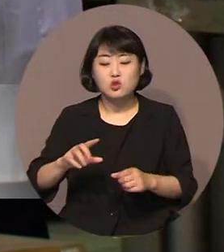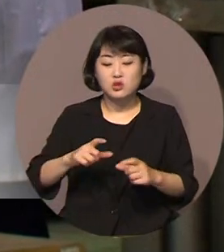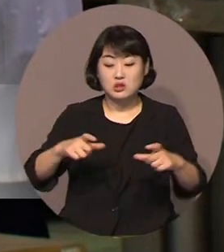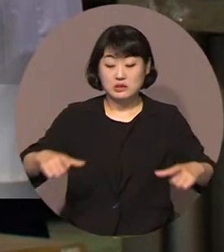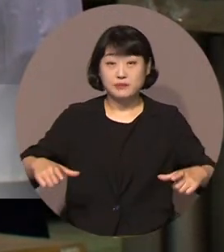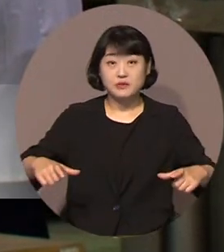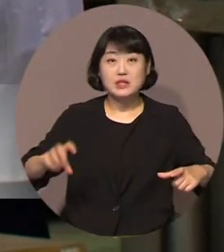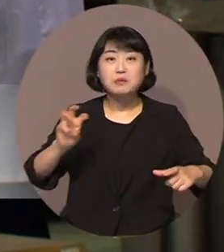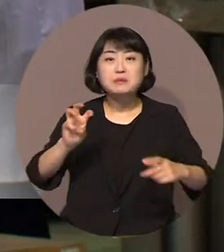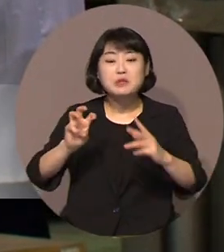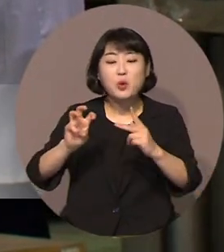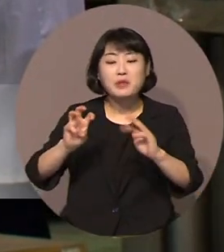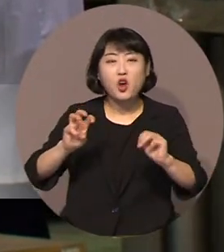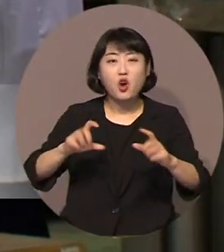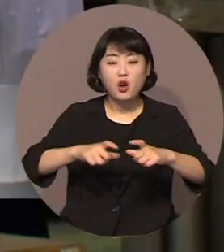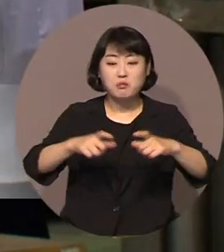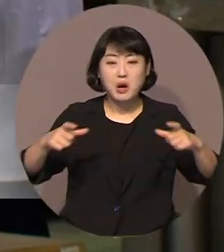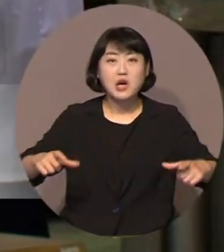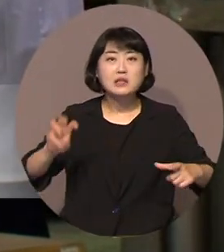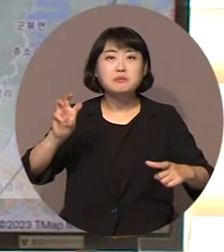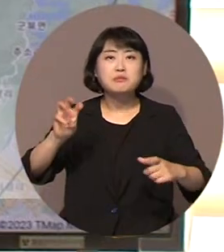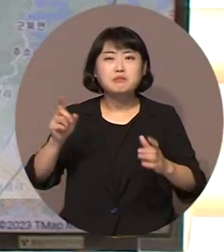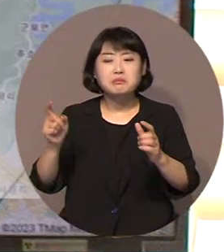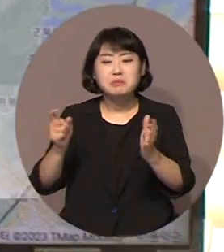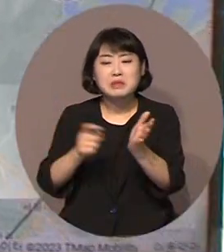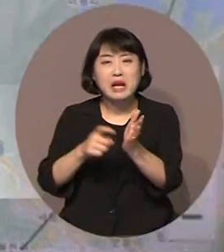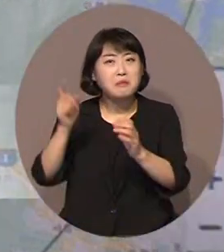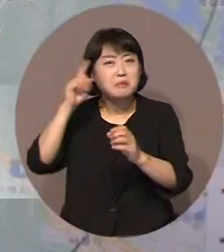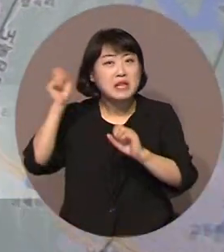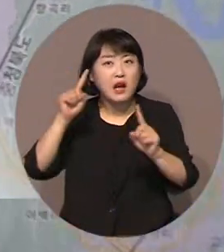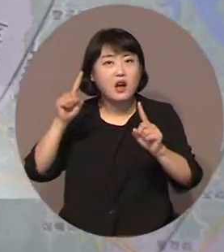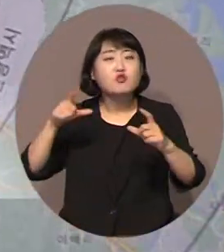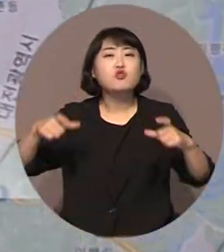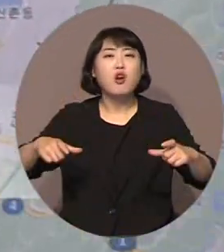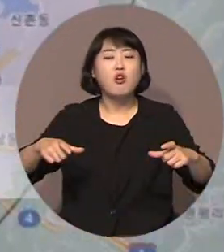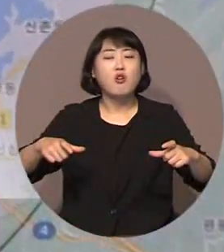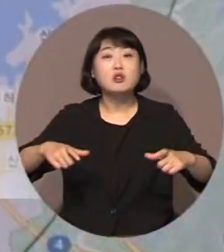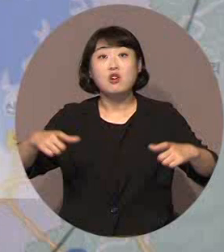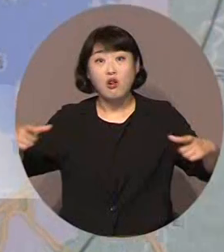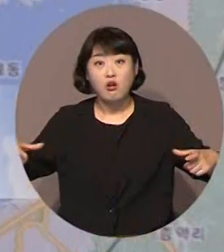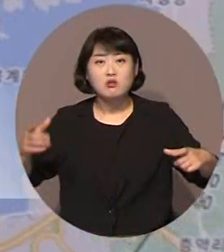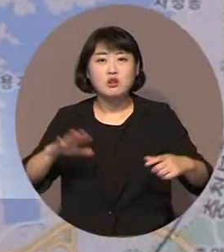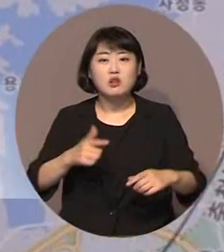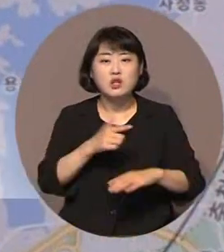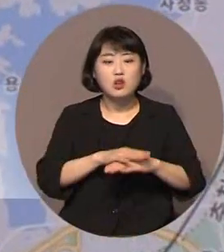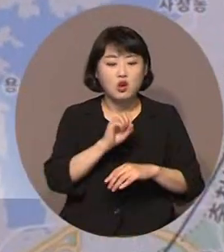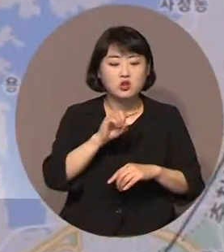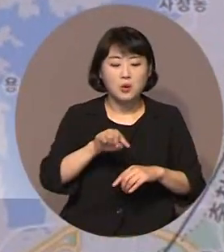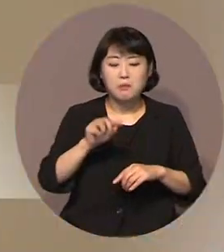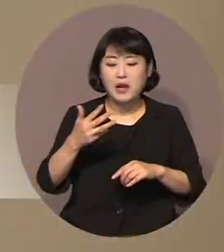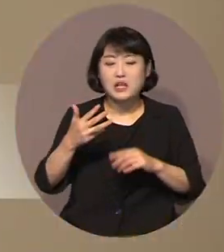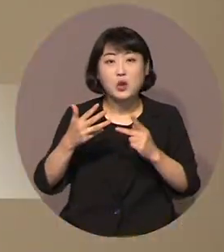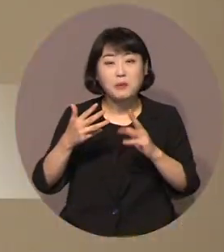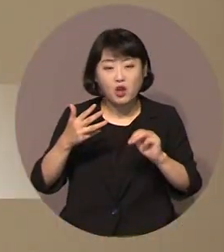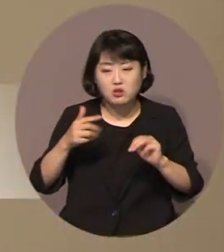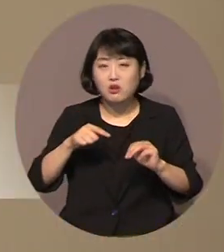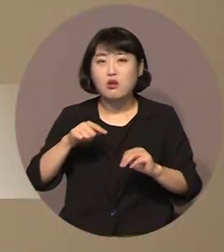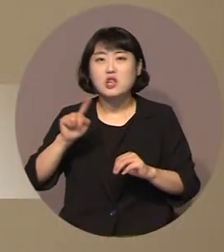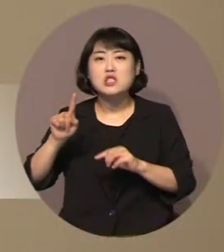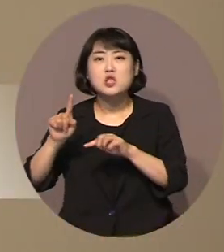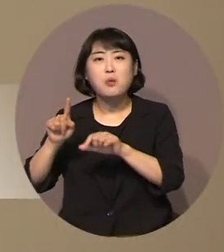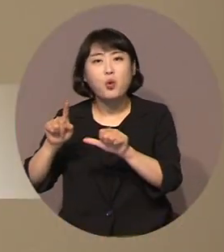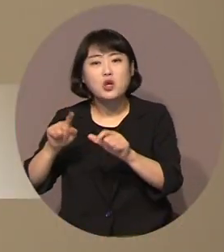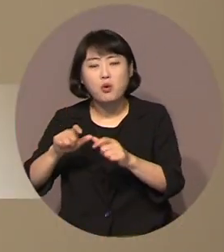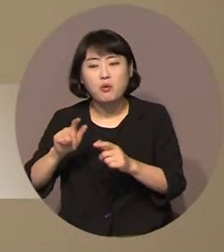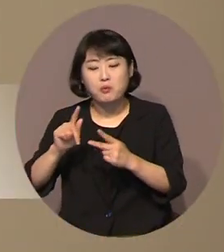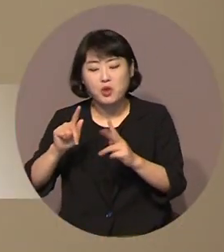넓힌 비상구역이 대전도 0.8km에서 1.5km로 확대된 이유입니다. 사고에